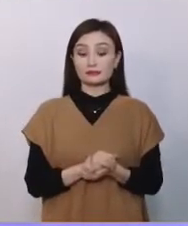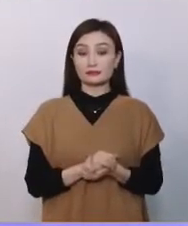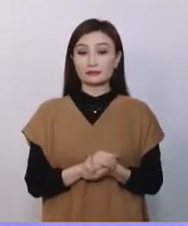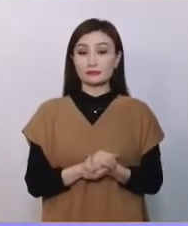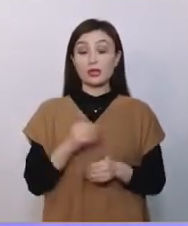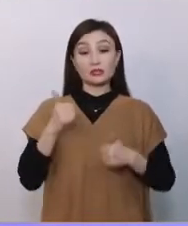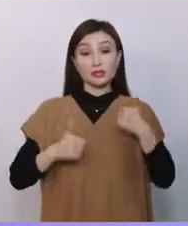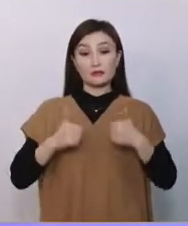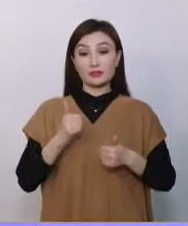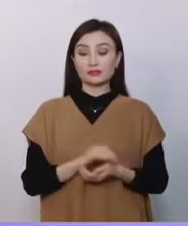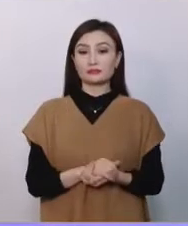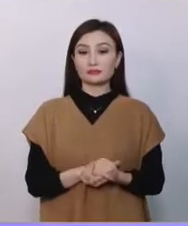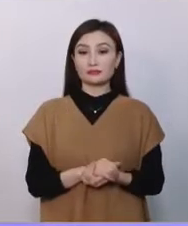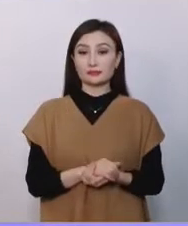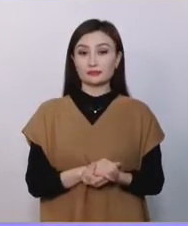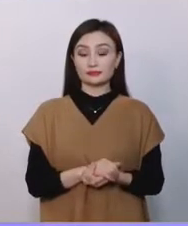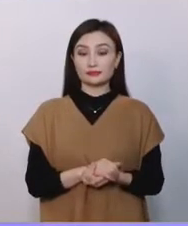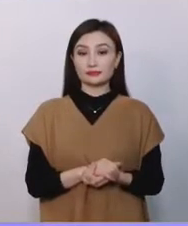сравните выражение